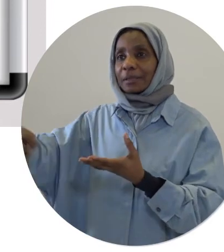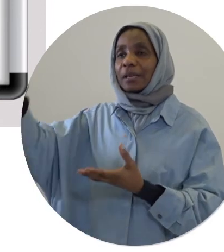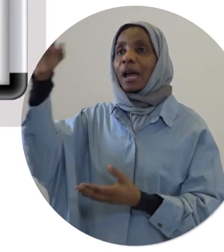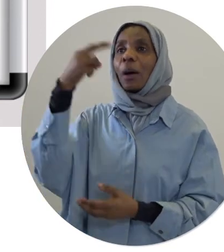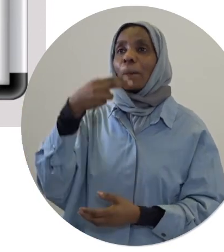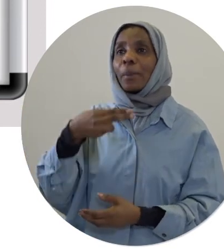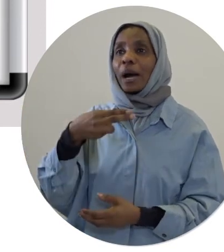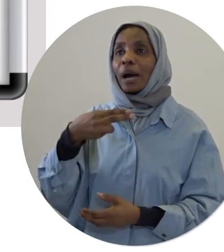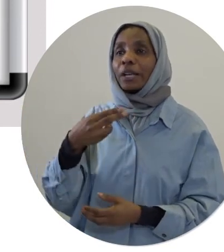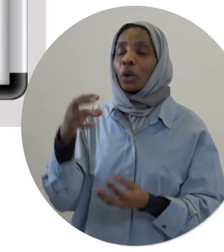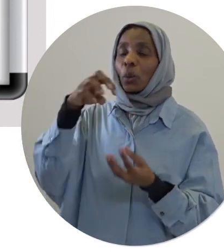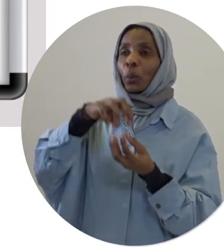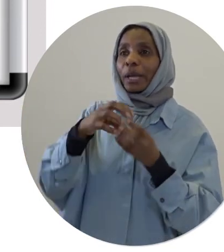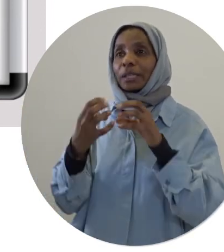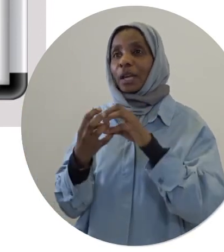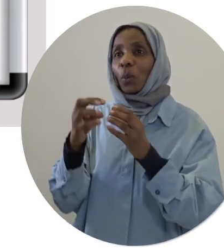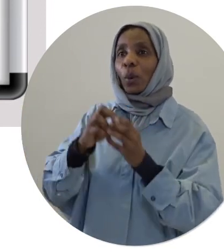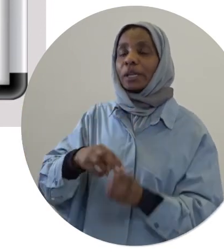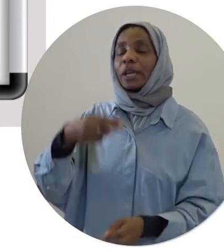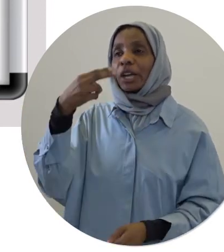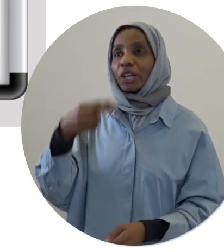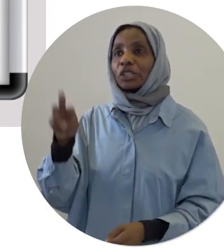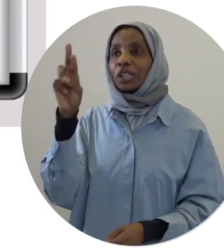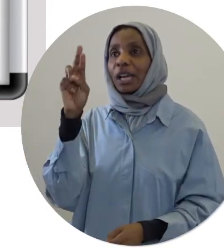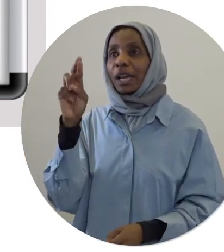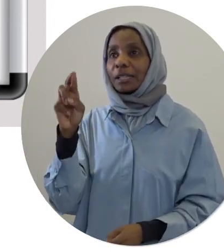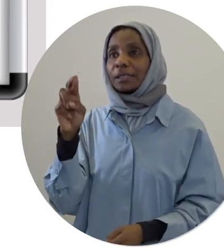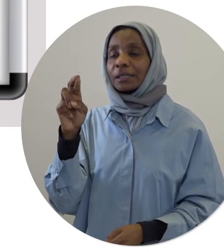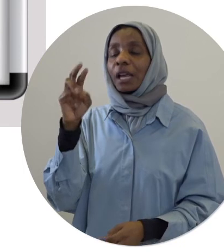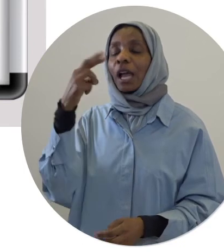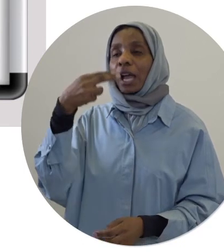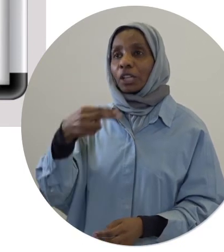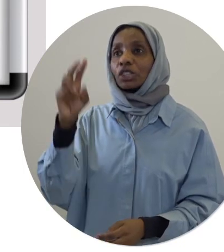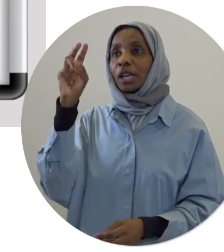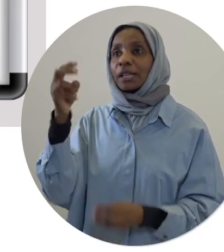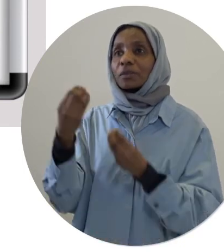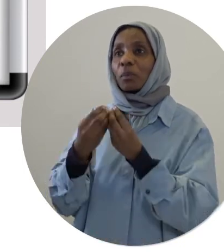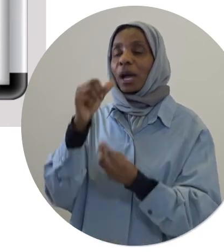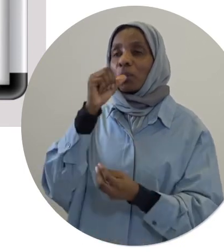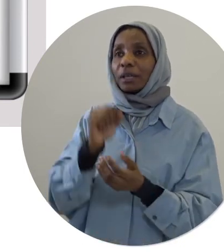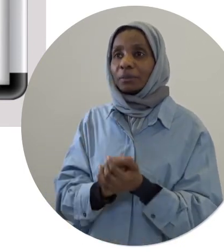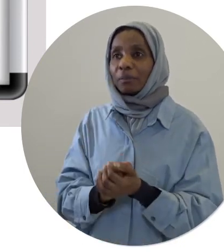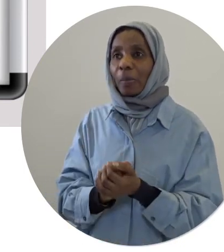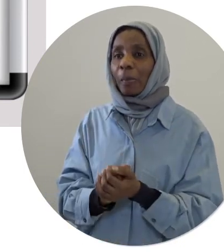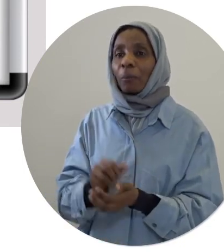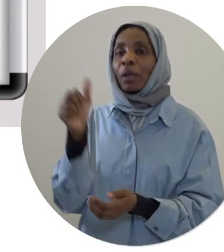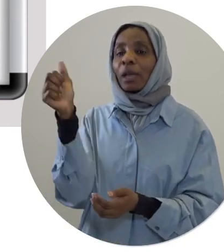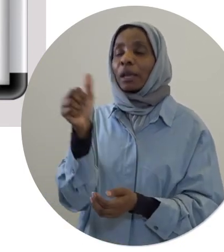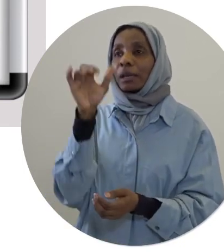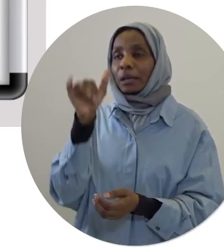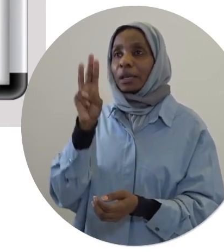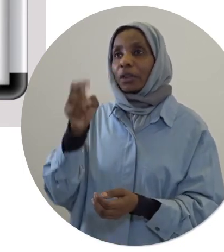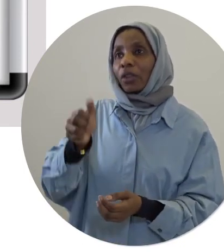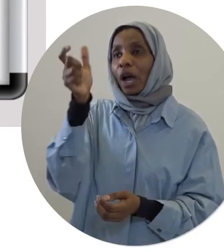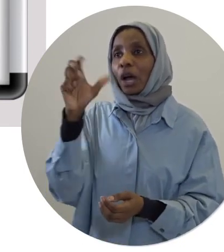الهيدروجين سننتزع الهيدروجين ليتكون الهاليد المقابل والماء. نأخذ مثال الإيثانول،